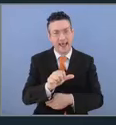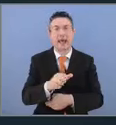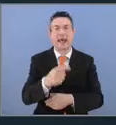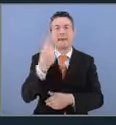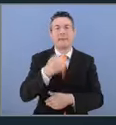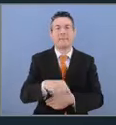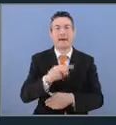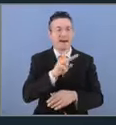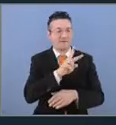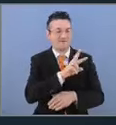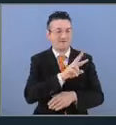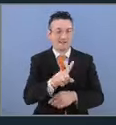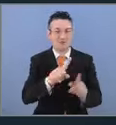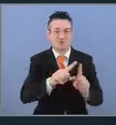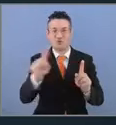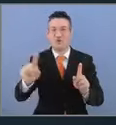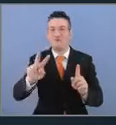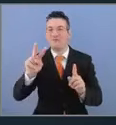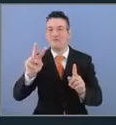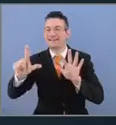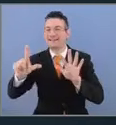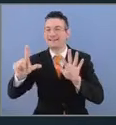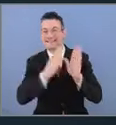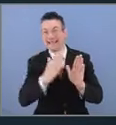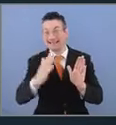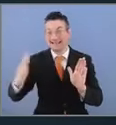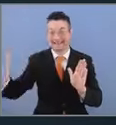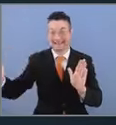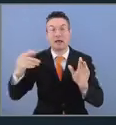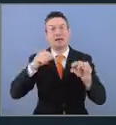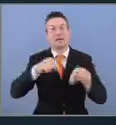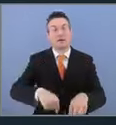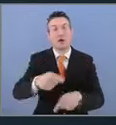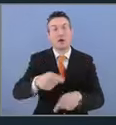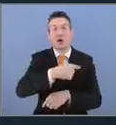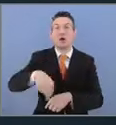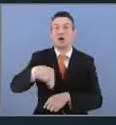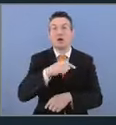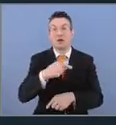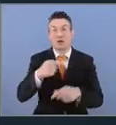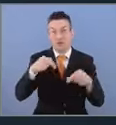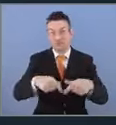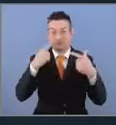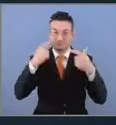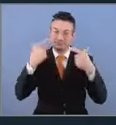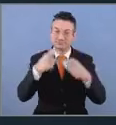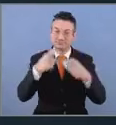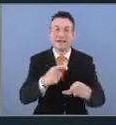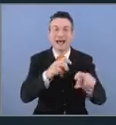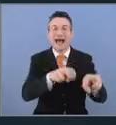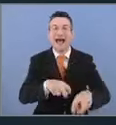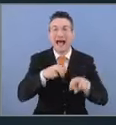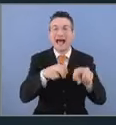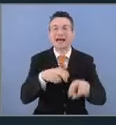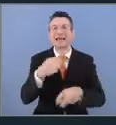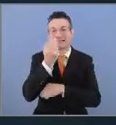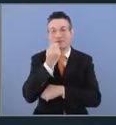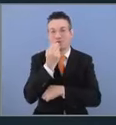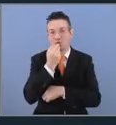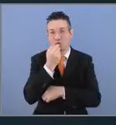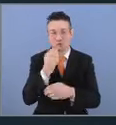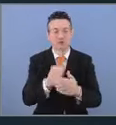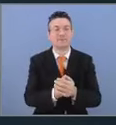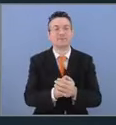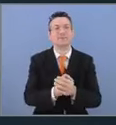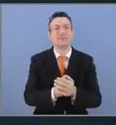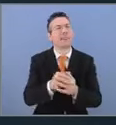facciamo in un settore chiave della nostra economia come l'agri-food. La nuova RIS3 è una strategia che si pone in